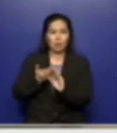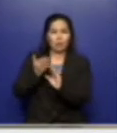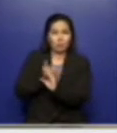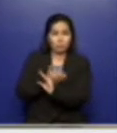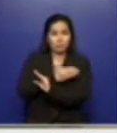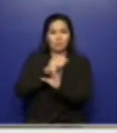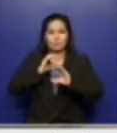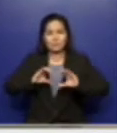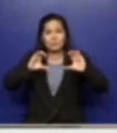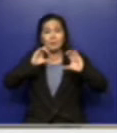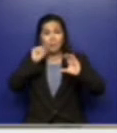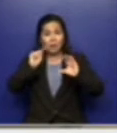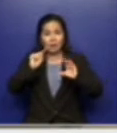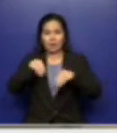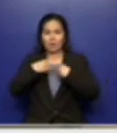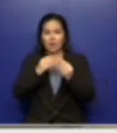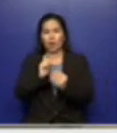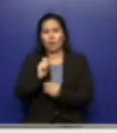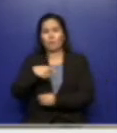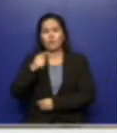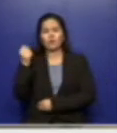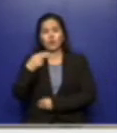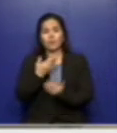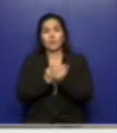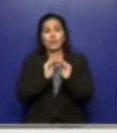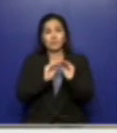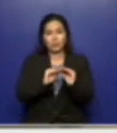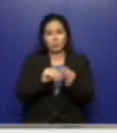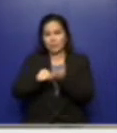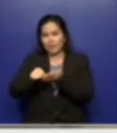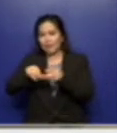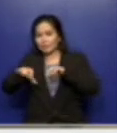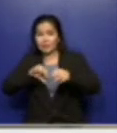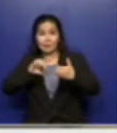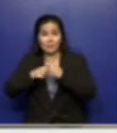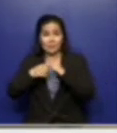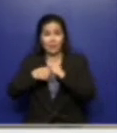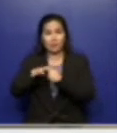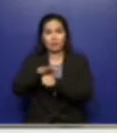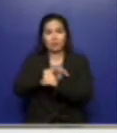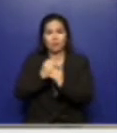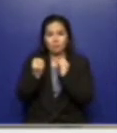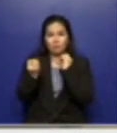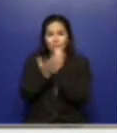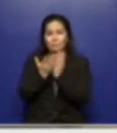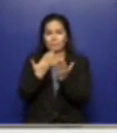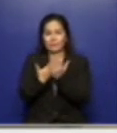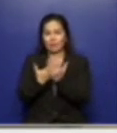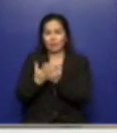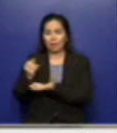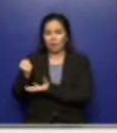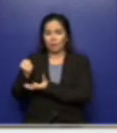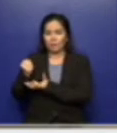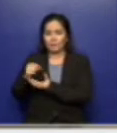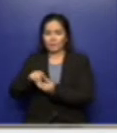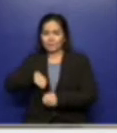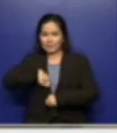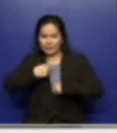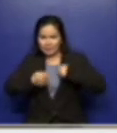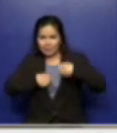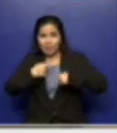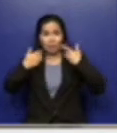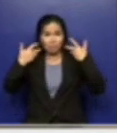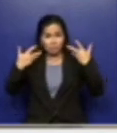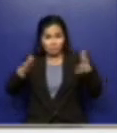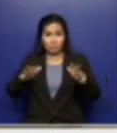ลก็สั่งให้ท้องถิ่นนั้นนำเงินสะสมไปแก้ปัญหาผลกระทบที่เกิดจากโควิดทุกท้องถิ่น